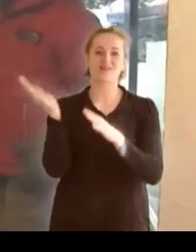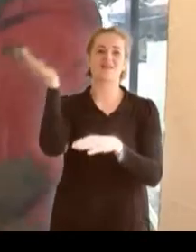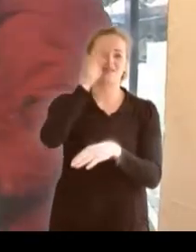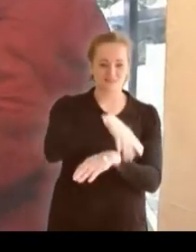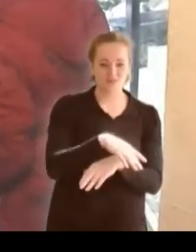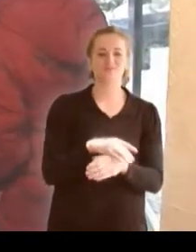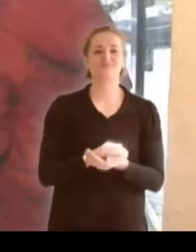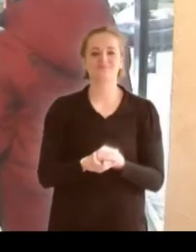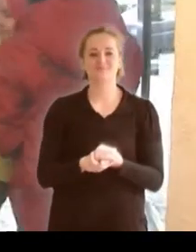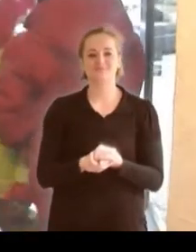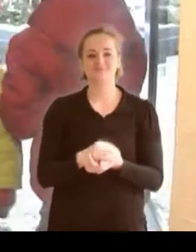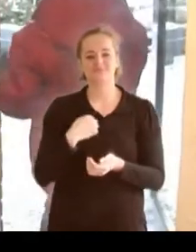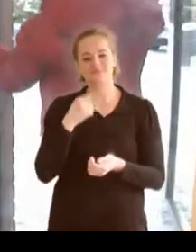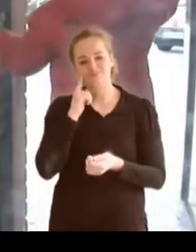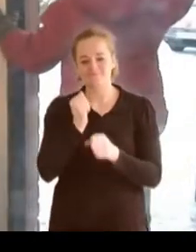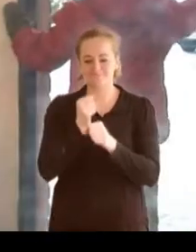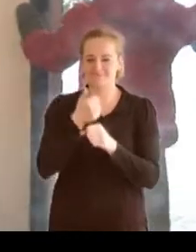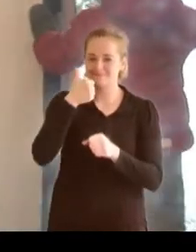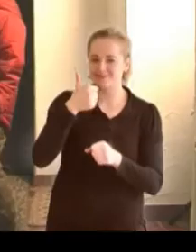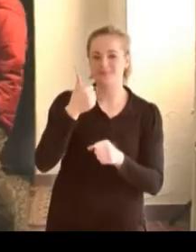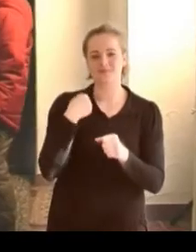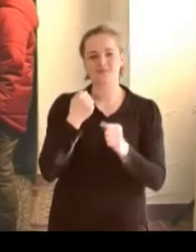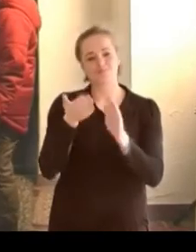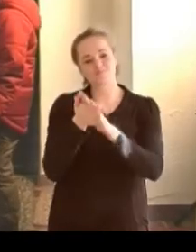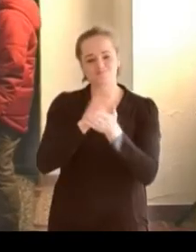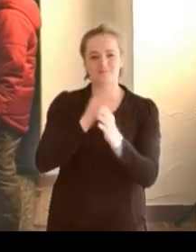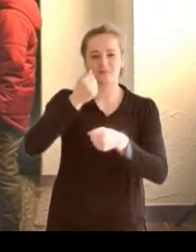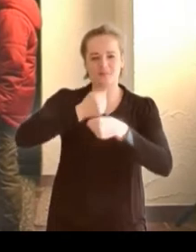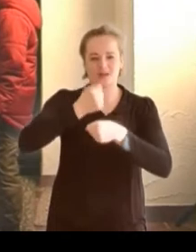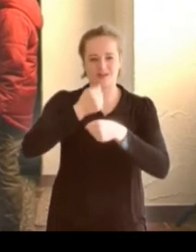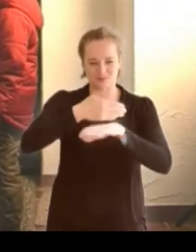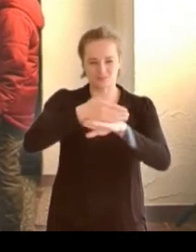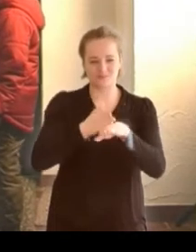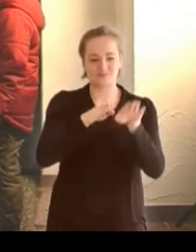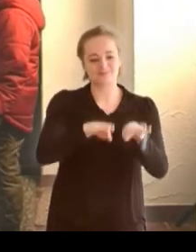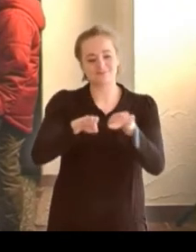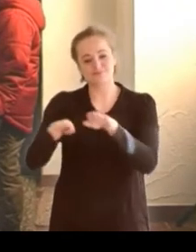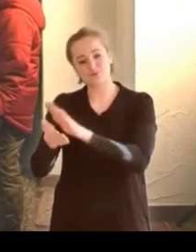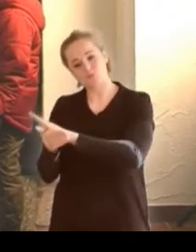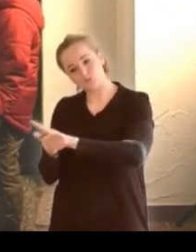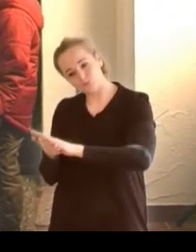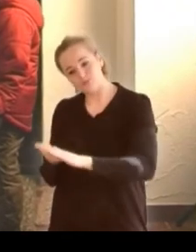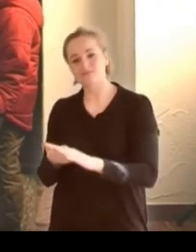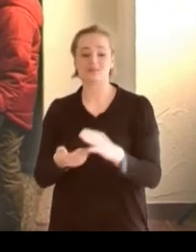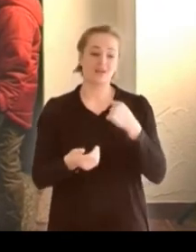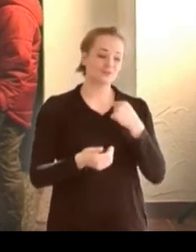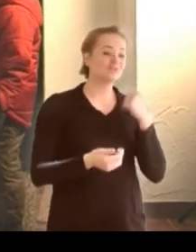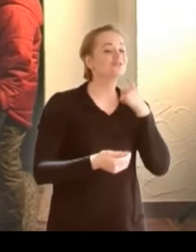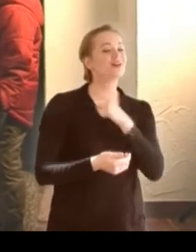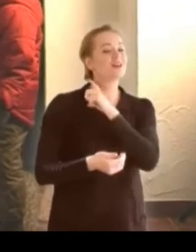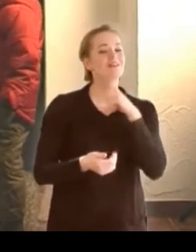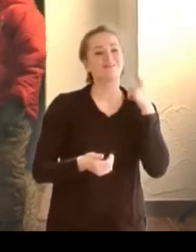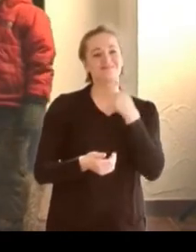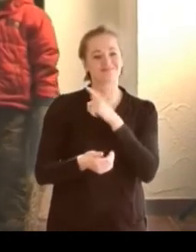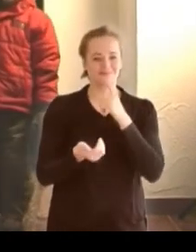Paskui sugrįžo į namus ir tarė. Aš sutvarkysiu batus, o aš padėsiu į